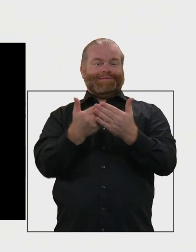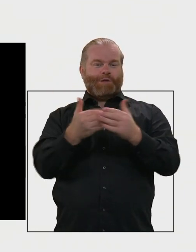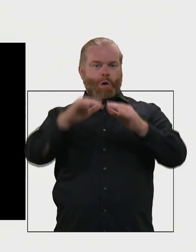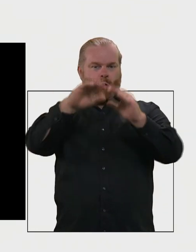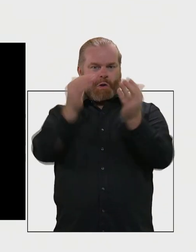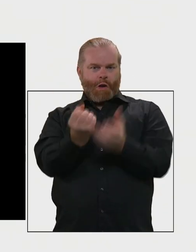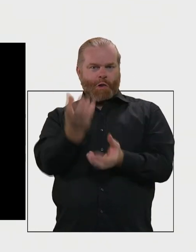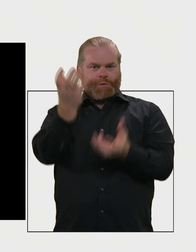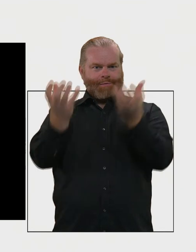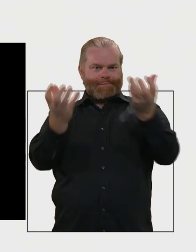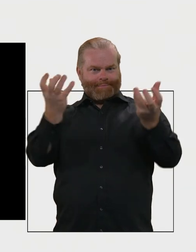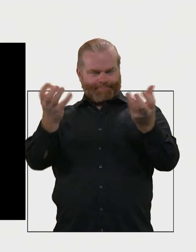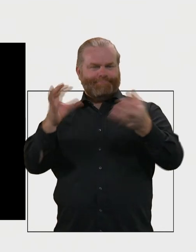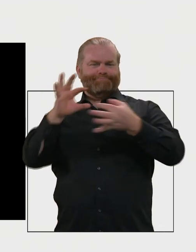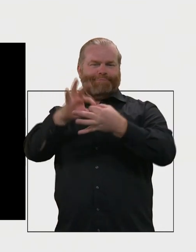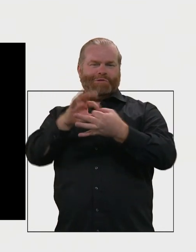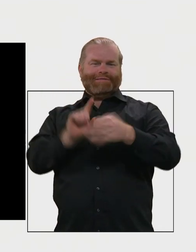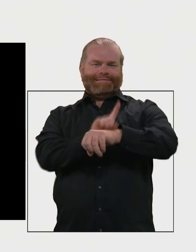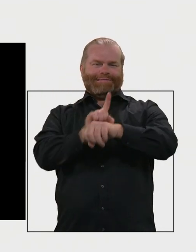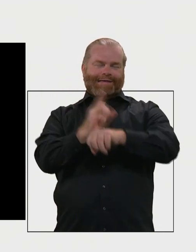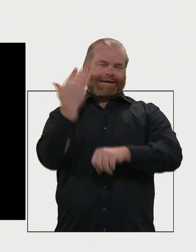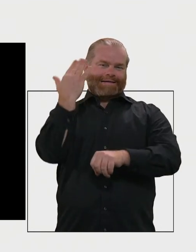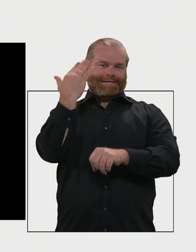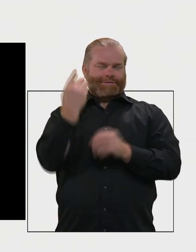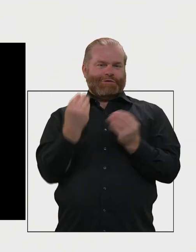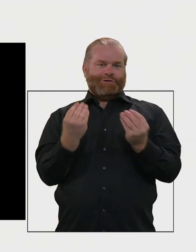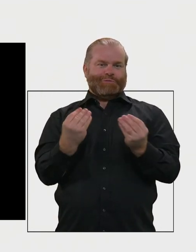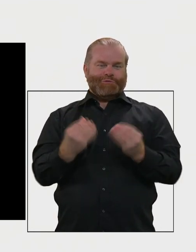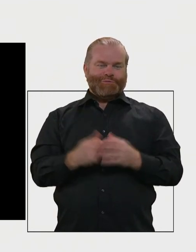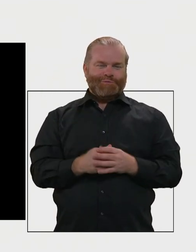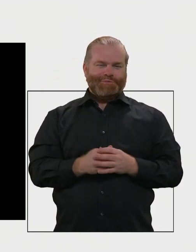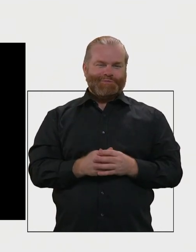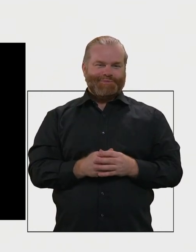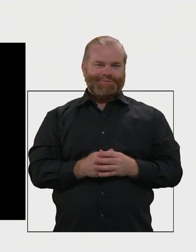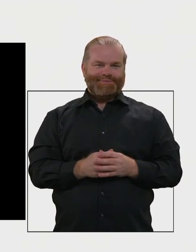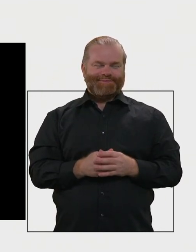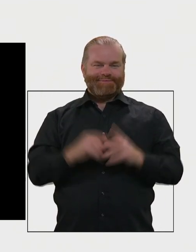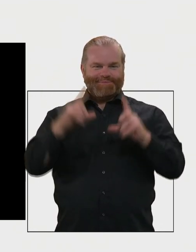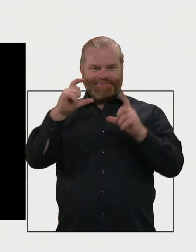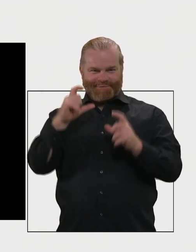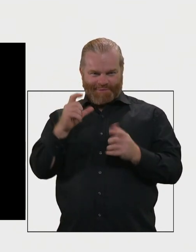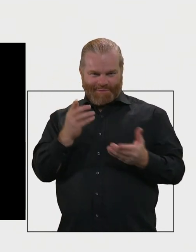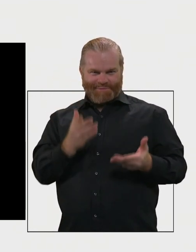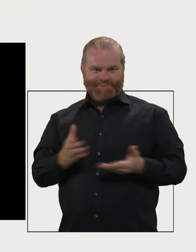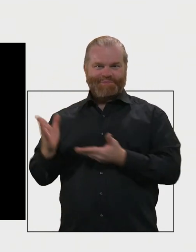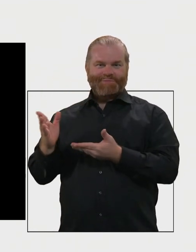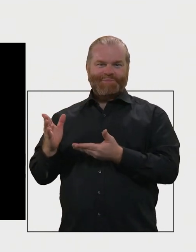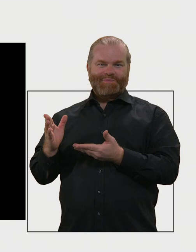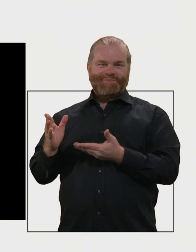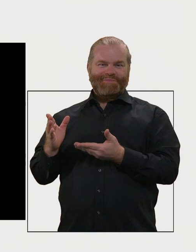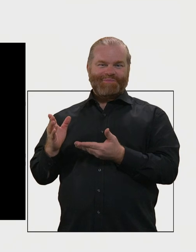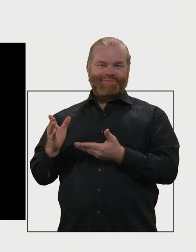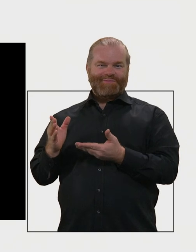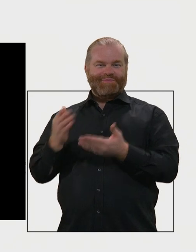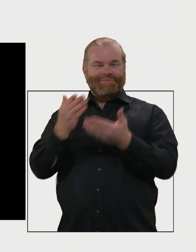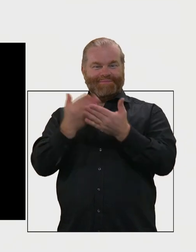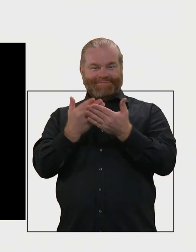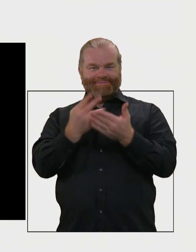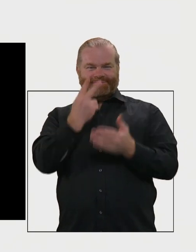Kugelleuchtensystem. Die einzelnen runden Leuchten sind mit Stäben horizontal und vertikal wie ein Gerüst miteinander